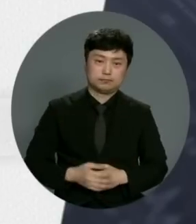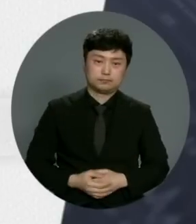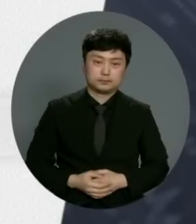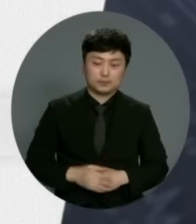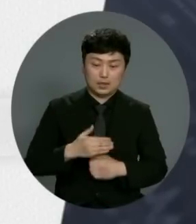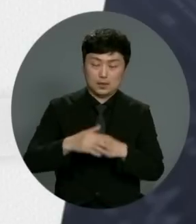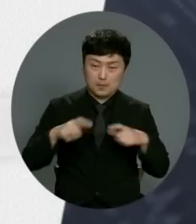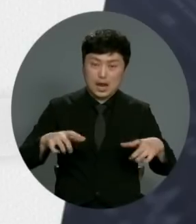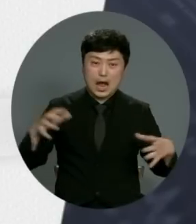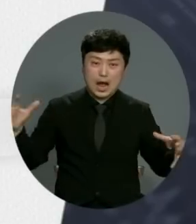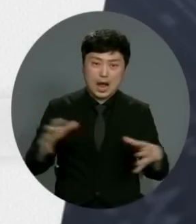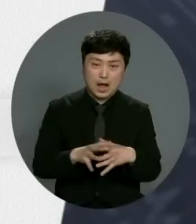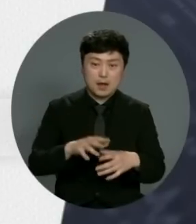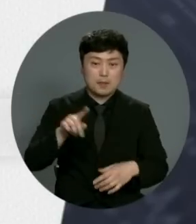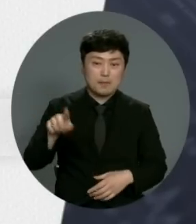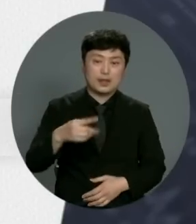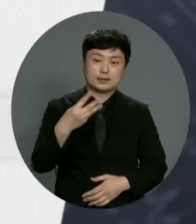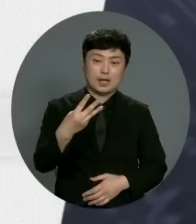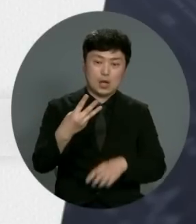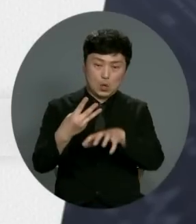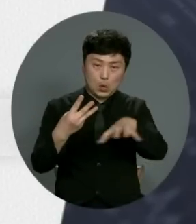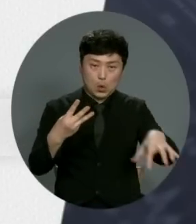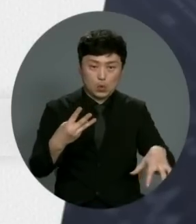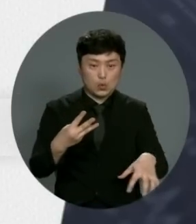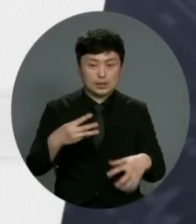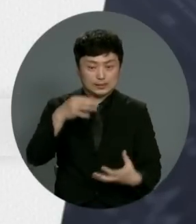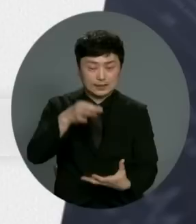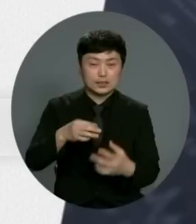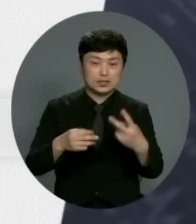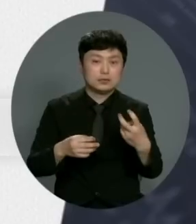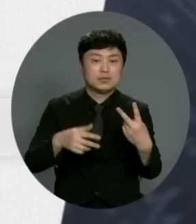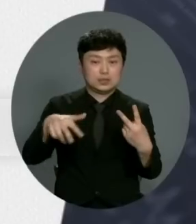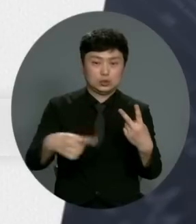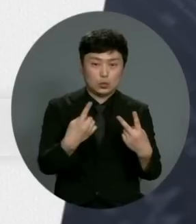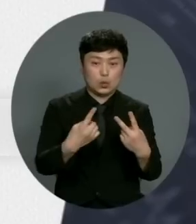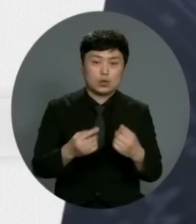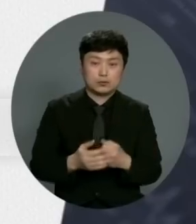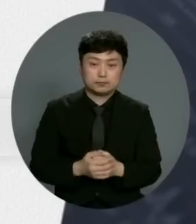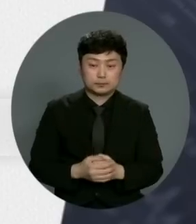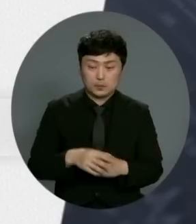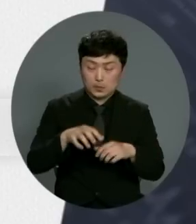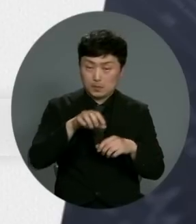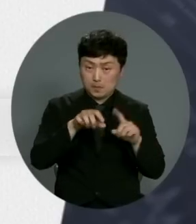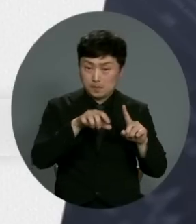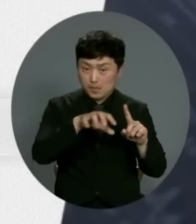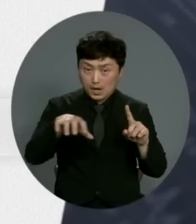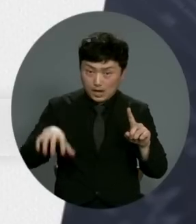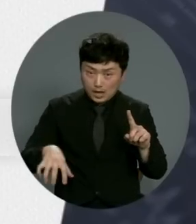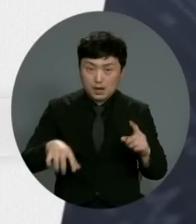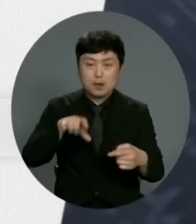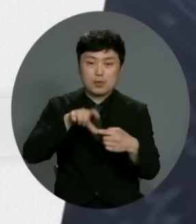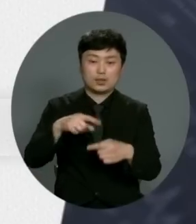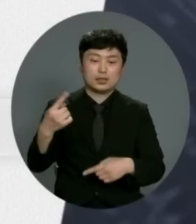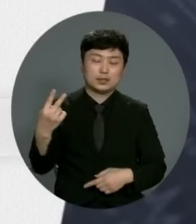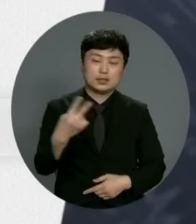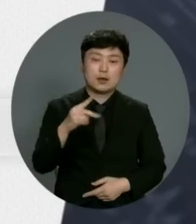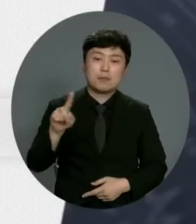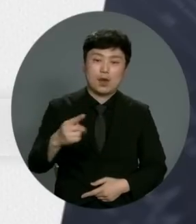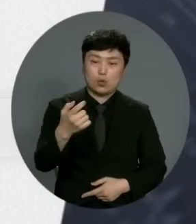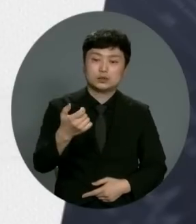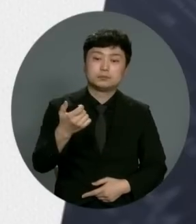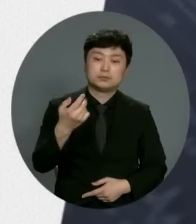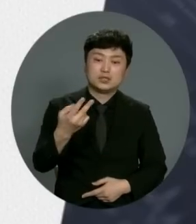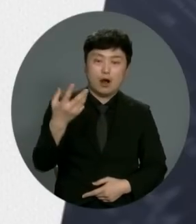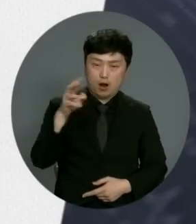전체 새마을 금고 103곳의 자산은 22조 원 규모로 새마을 금고 한 곳당 평균 자산은 2,157억